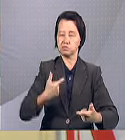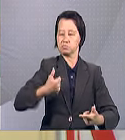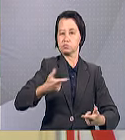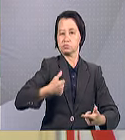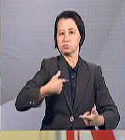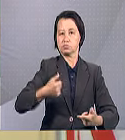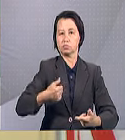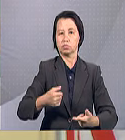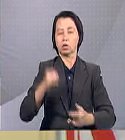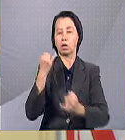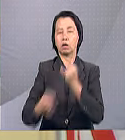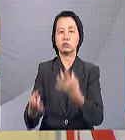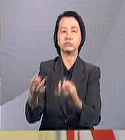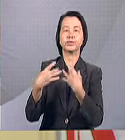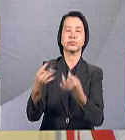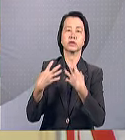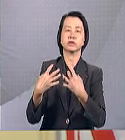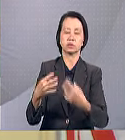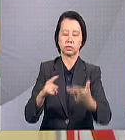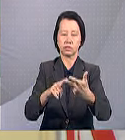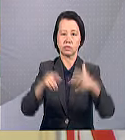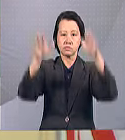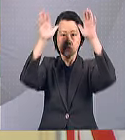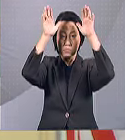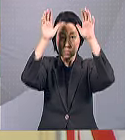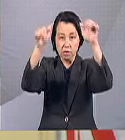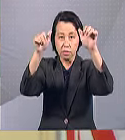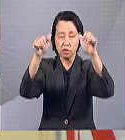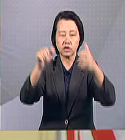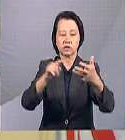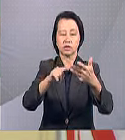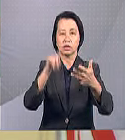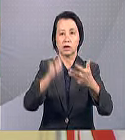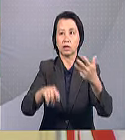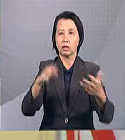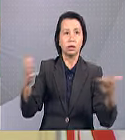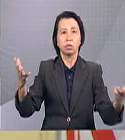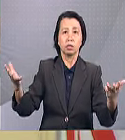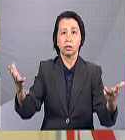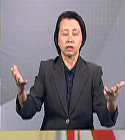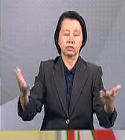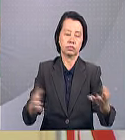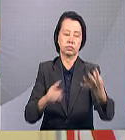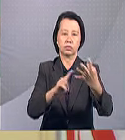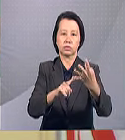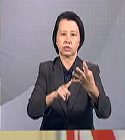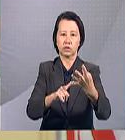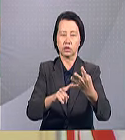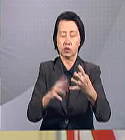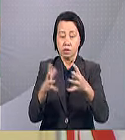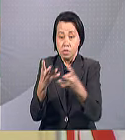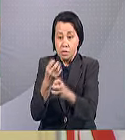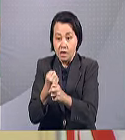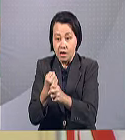buahnya adalah kebencian. Keras kepala yang buahnya adalah kebingungan. Dan rakus buahnya